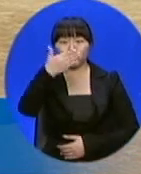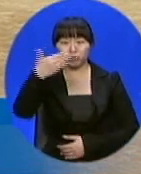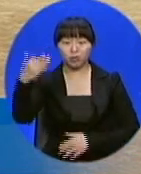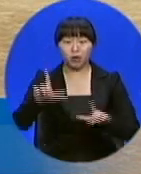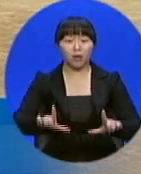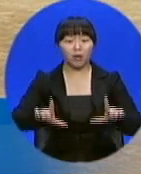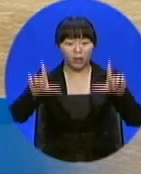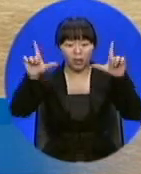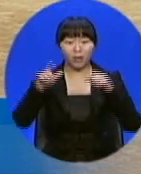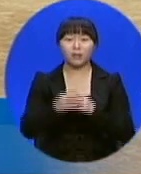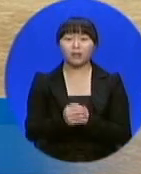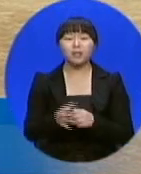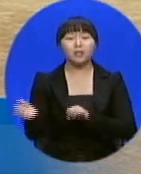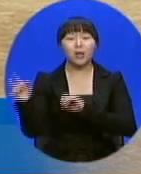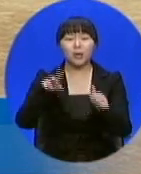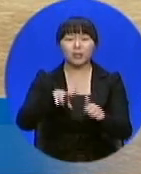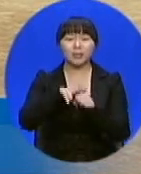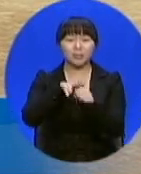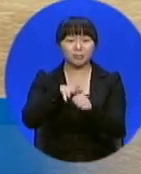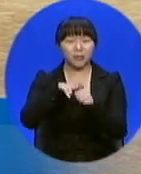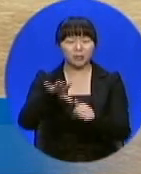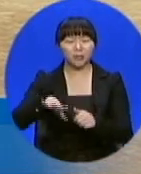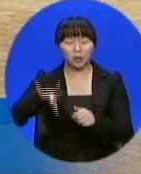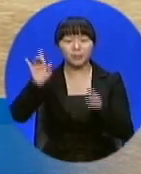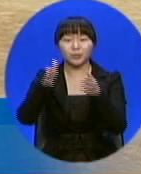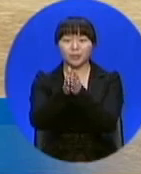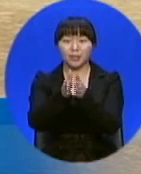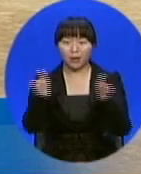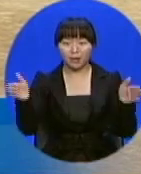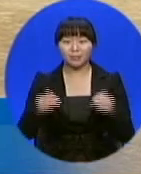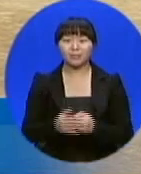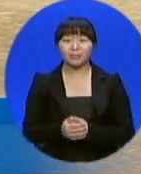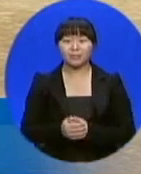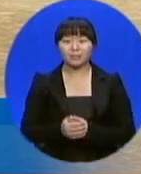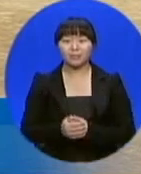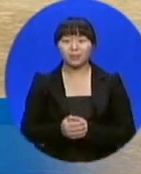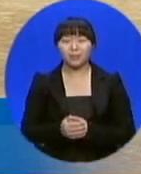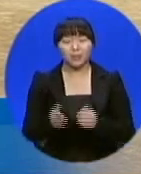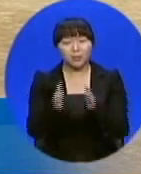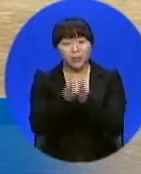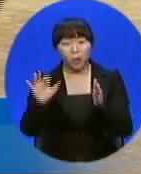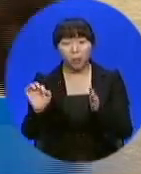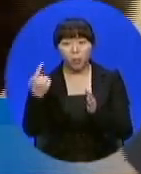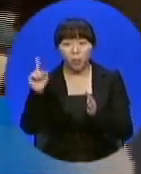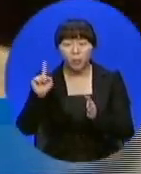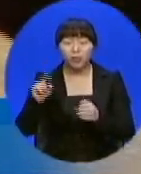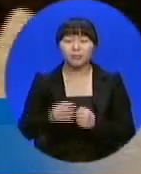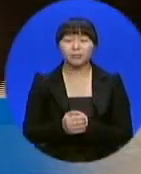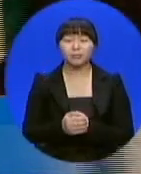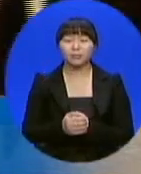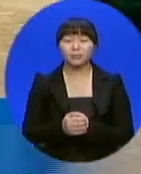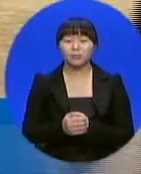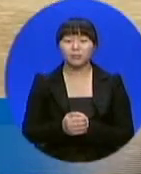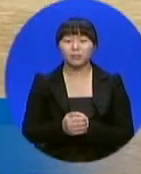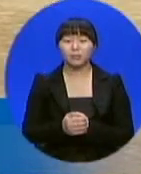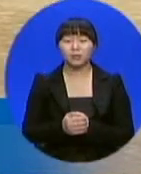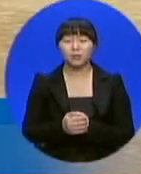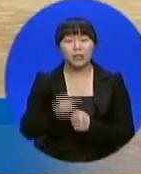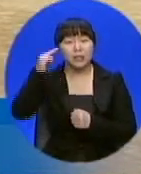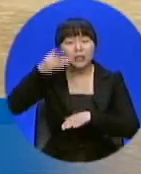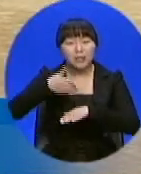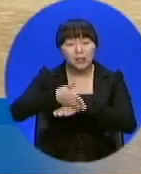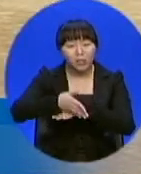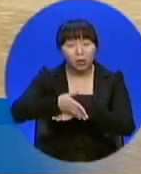2009년도에 저희가 재활승마를 처음 시작하게 됐고요. 시작하게 된 동기는 이제 지적